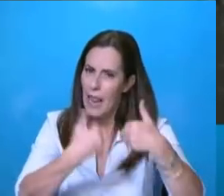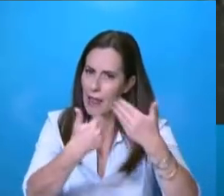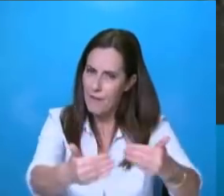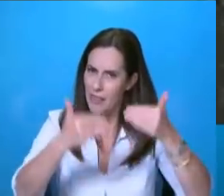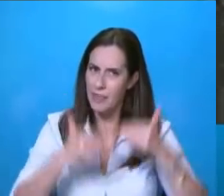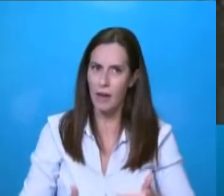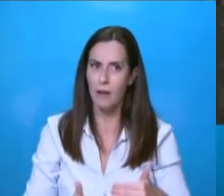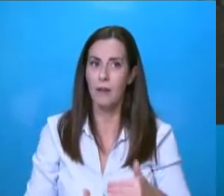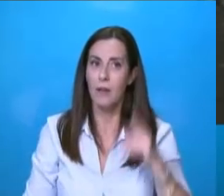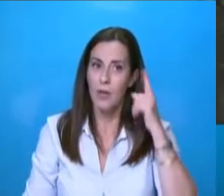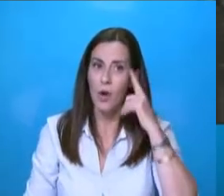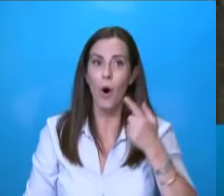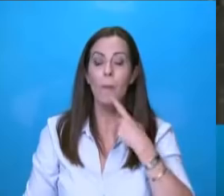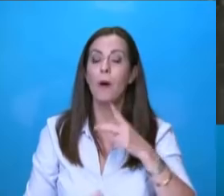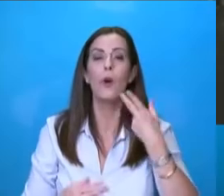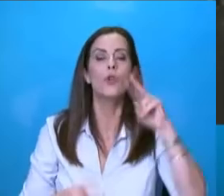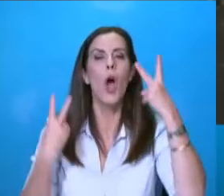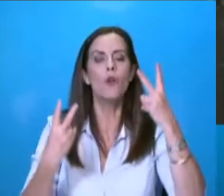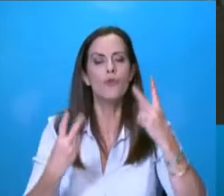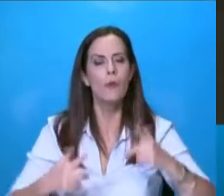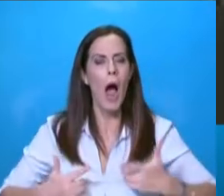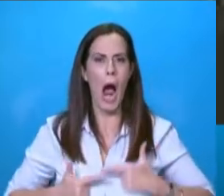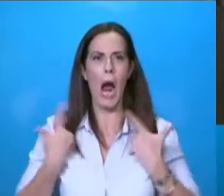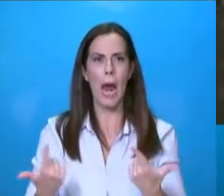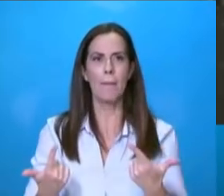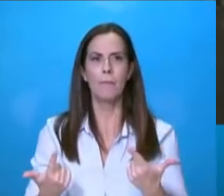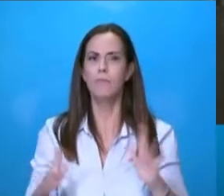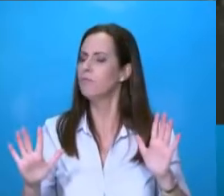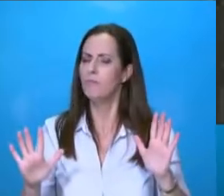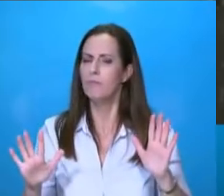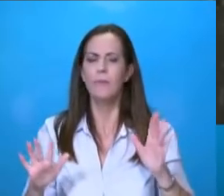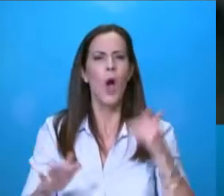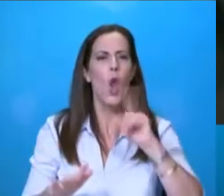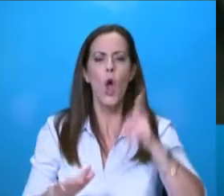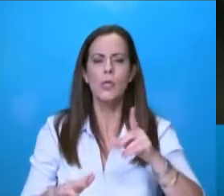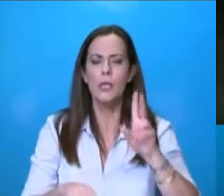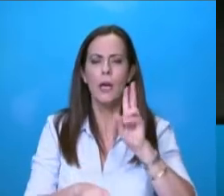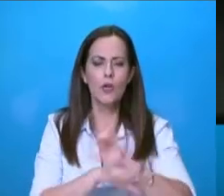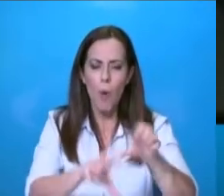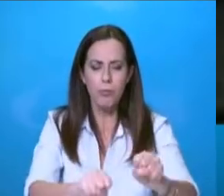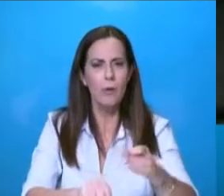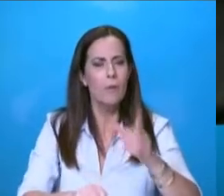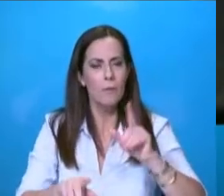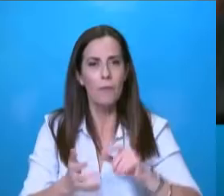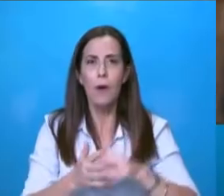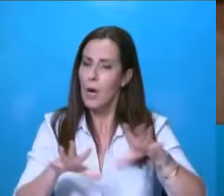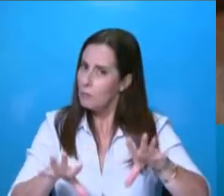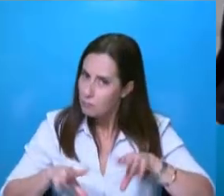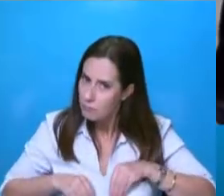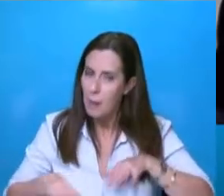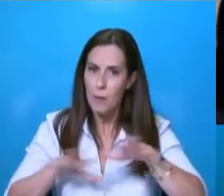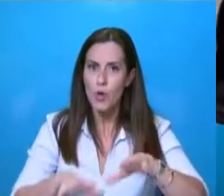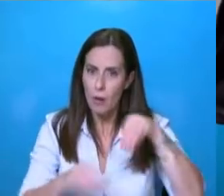כמה פעמים אני החלשתי פיקוח נפש, דוחה את הסיסמה של אף שען. וכן הסכים לשבת בממשלות